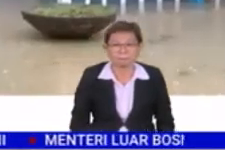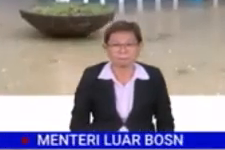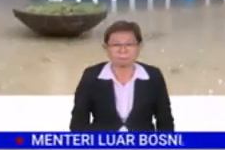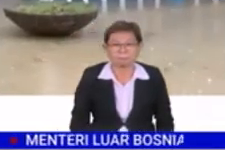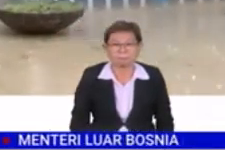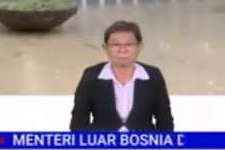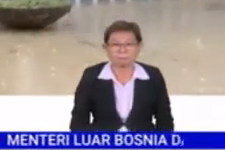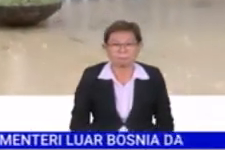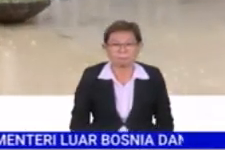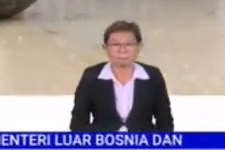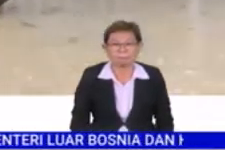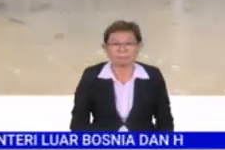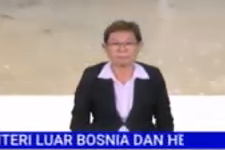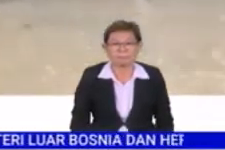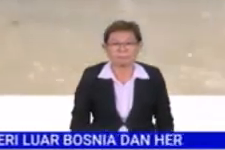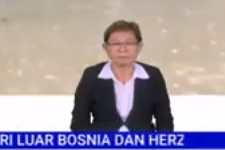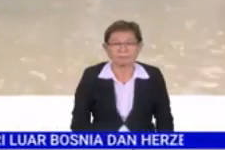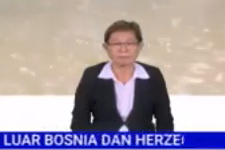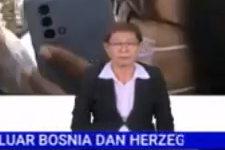hai hai